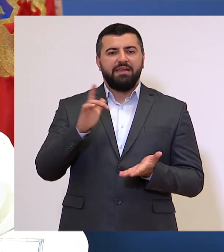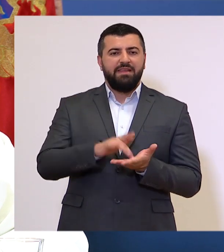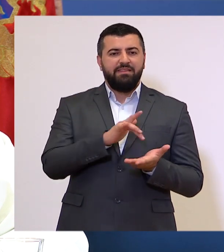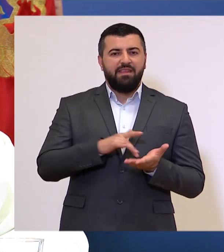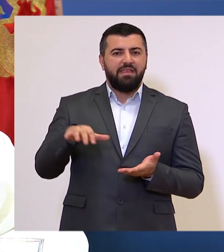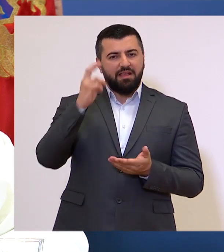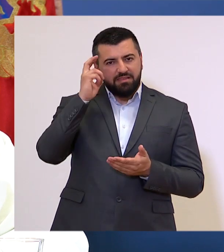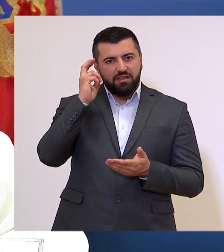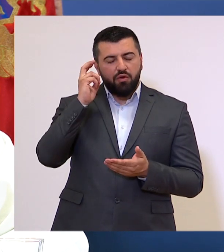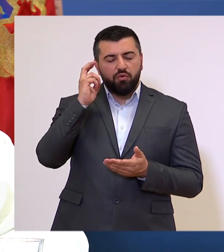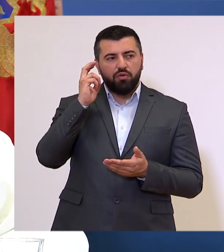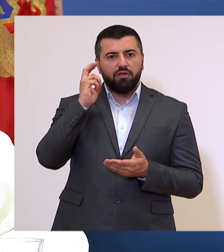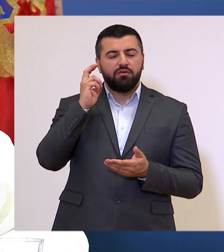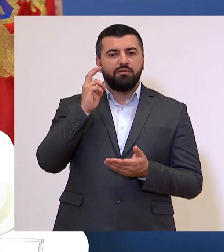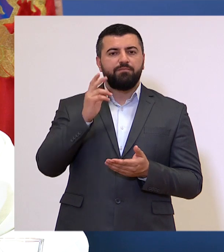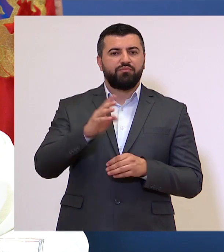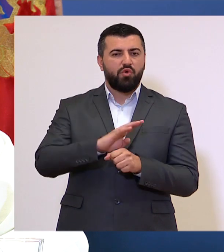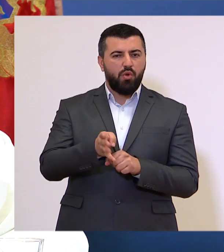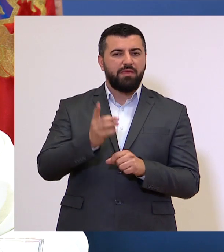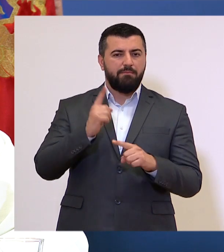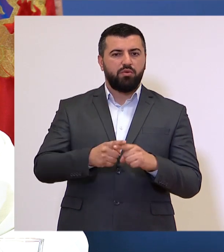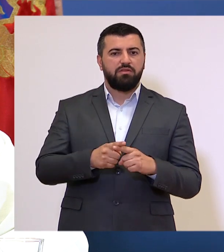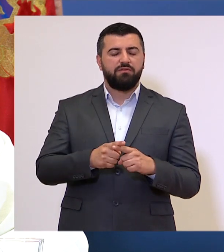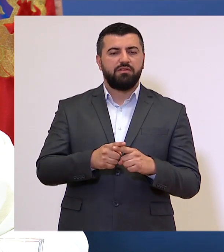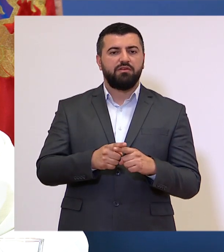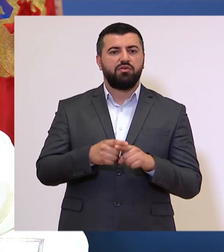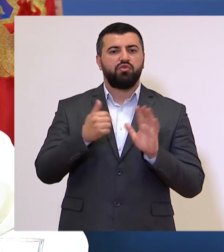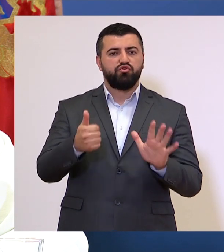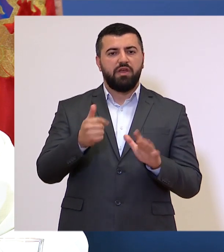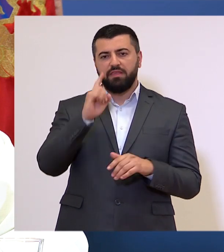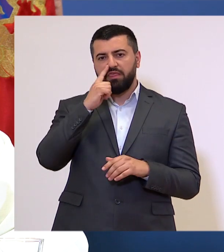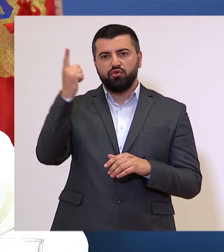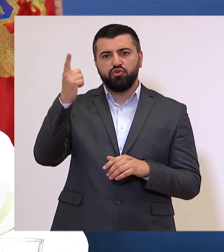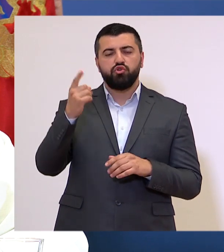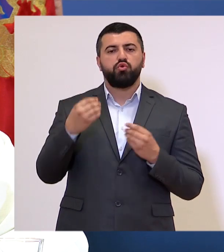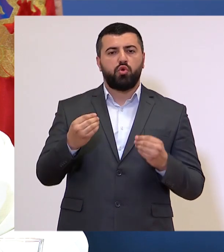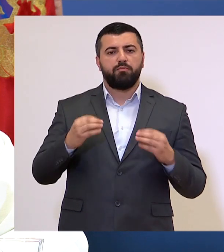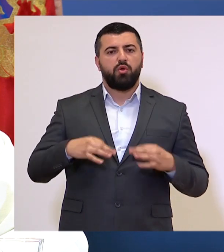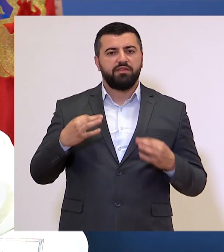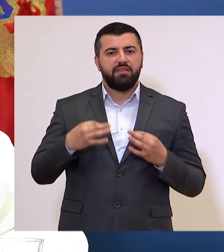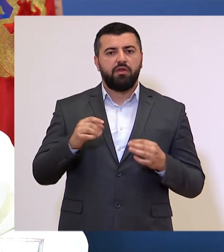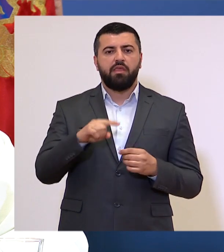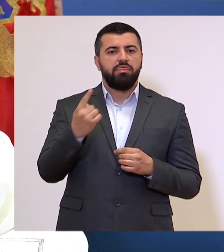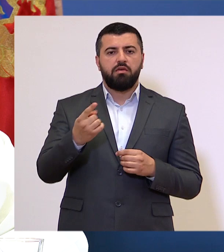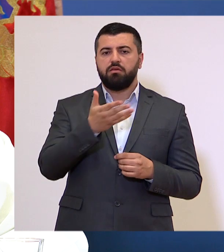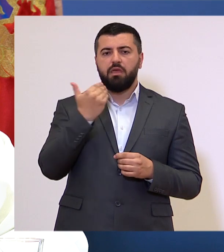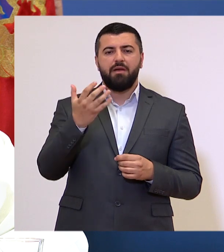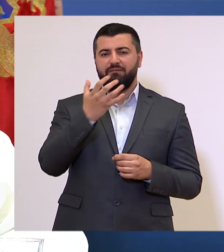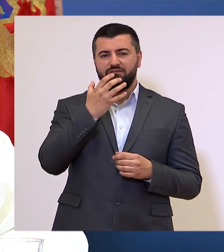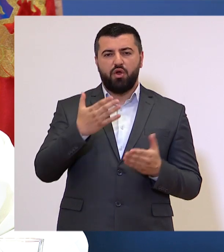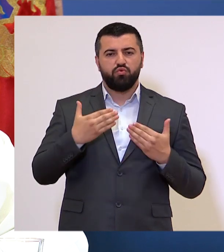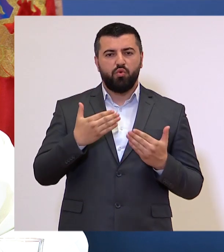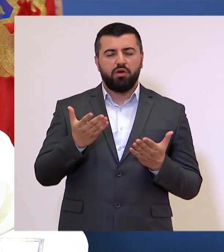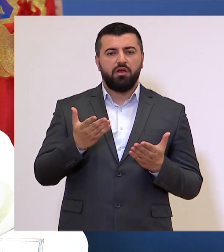centara za korona pozitivne pacijente, 6 je u Nikšićkoj bolnici stabilnog zdravstvenog stanja, nijedan na respiratoru.